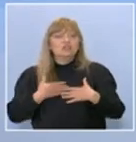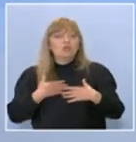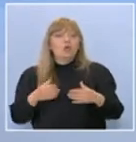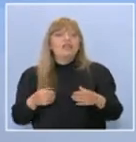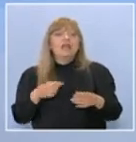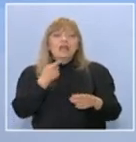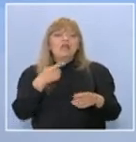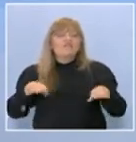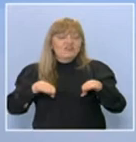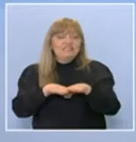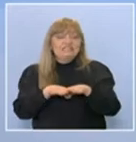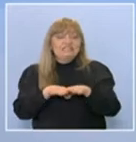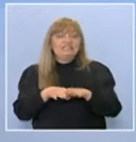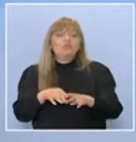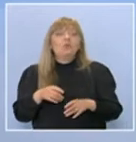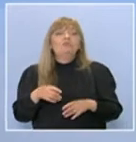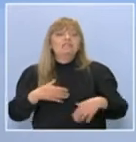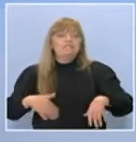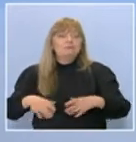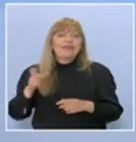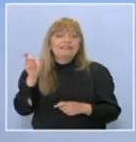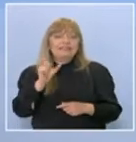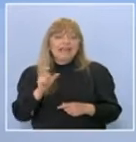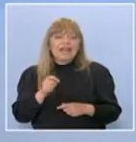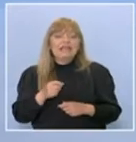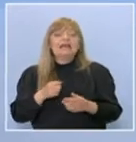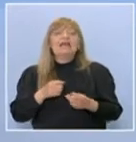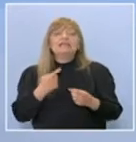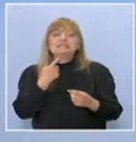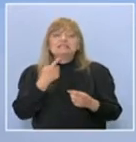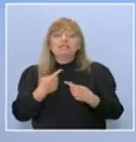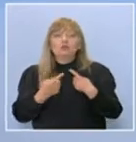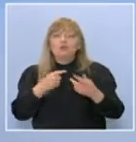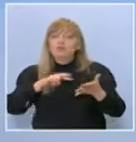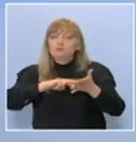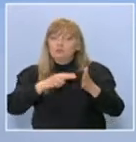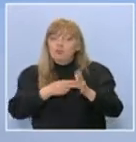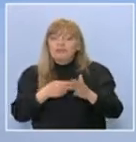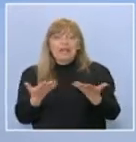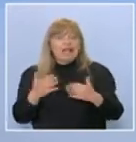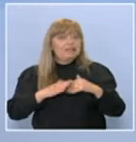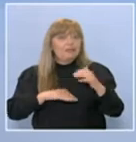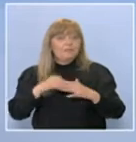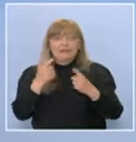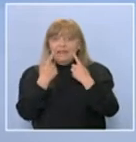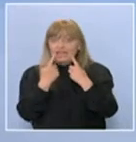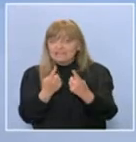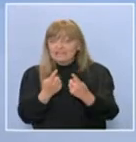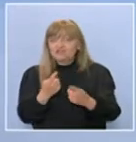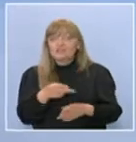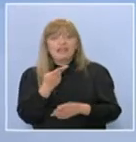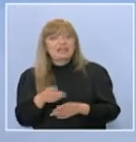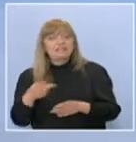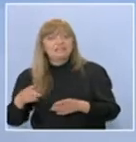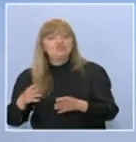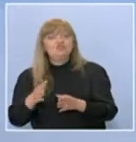продължат работата си по проекта, свързан с човешките права и отговорности. Как на практика изглеждат различните страни на